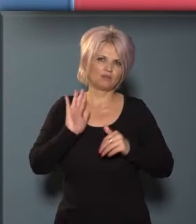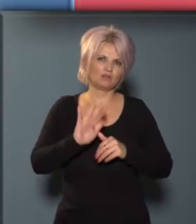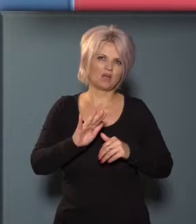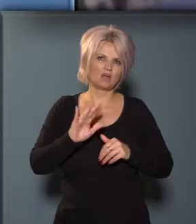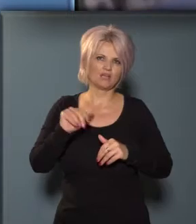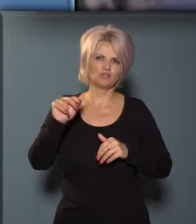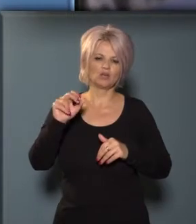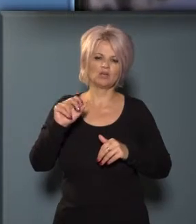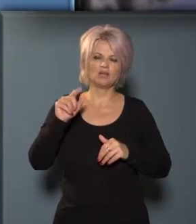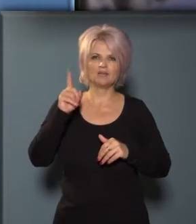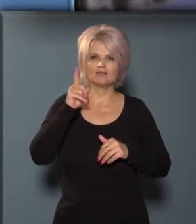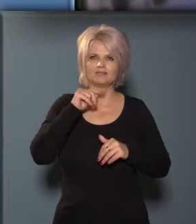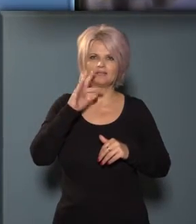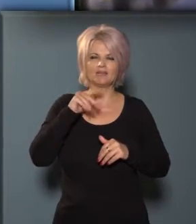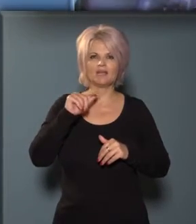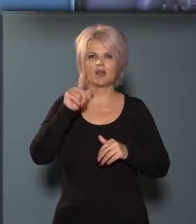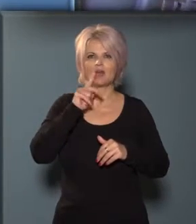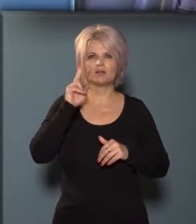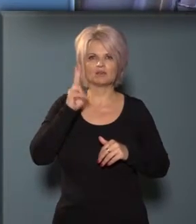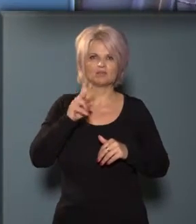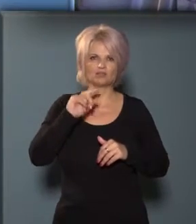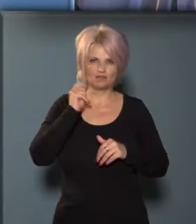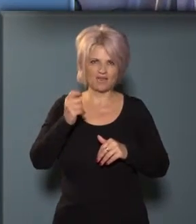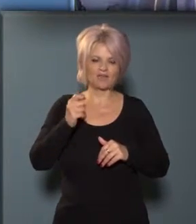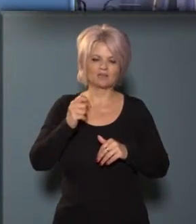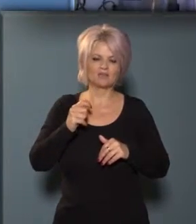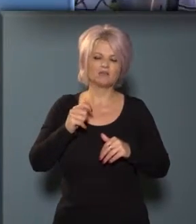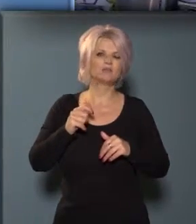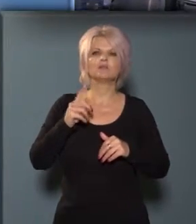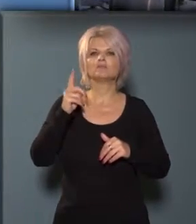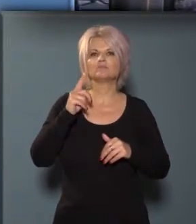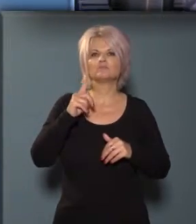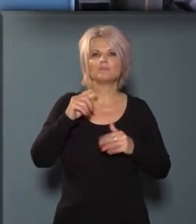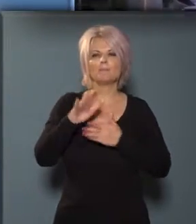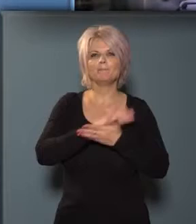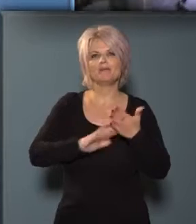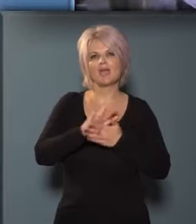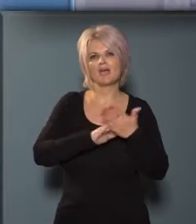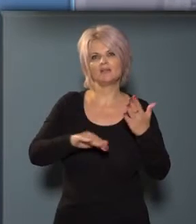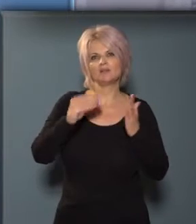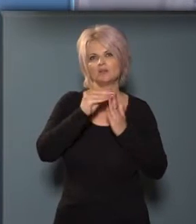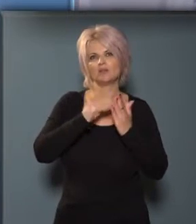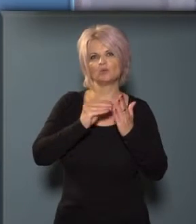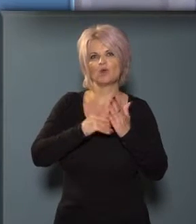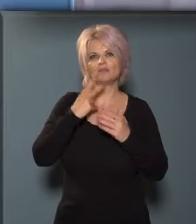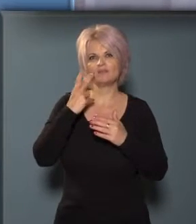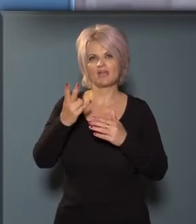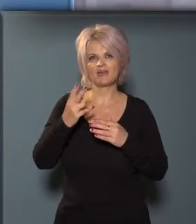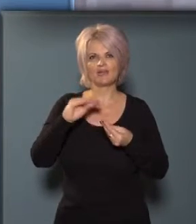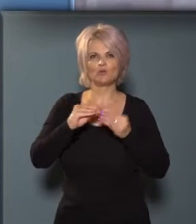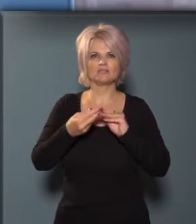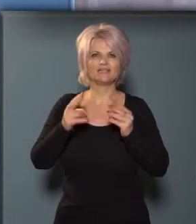Trilak sikereinben is. Milyen paramétereket figyelnek, amikor üzleti terveket készítenek,